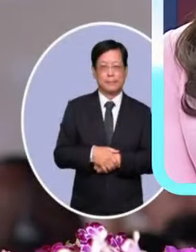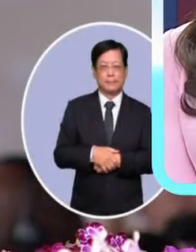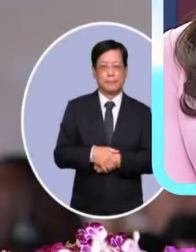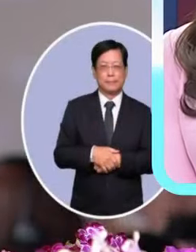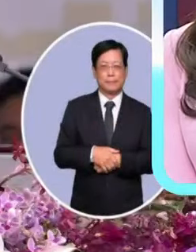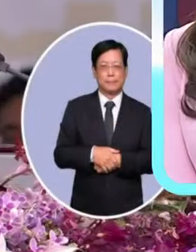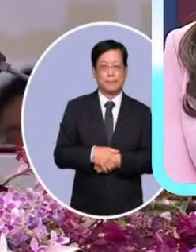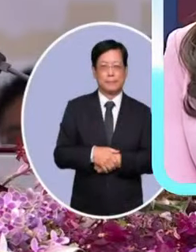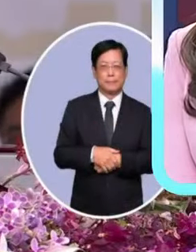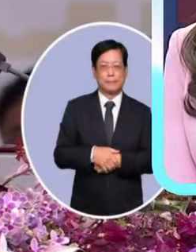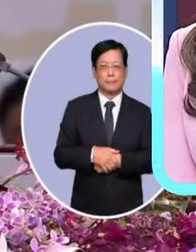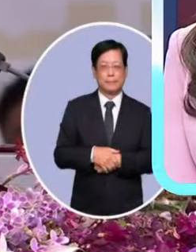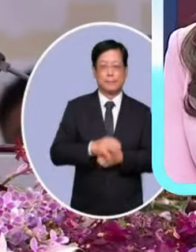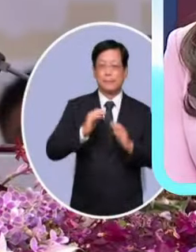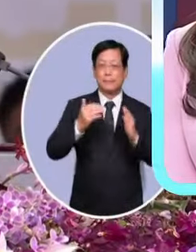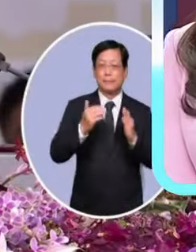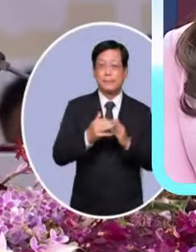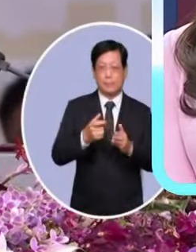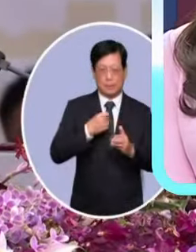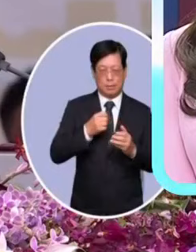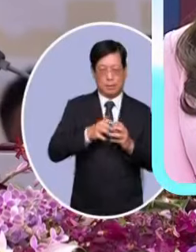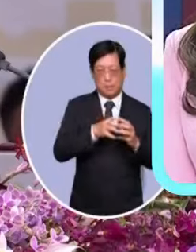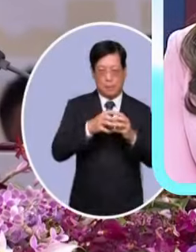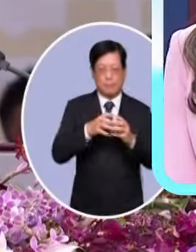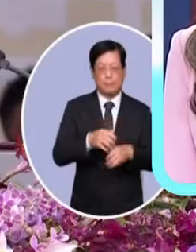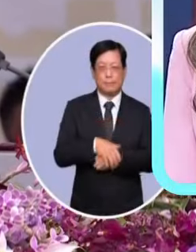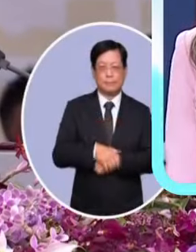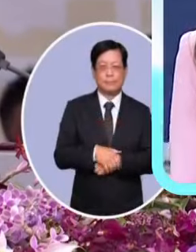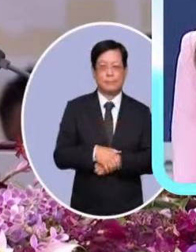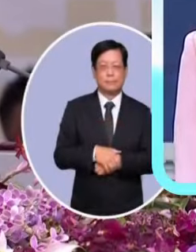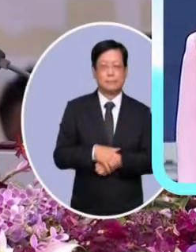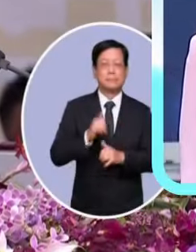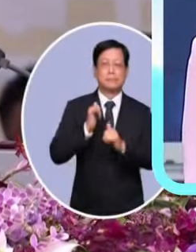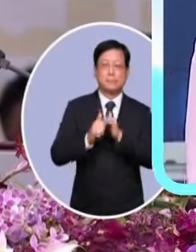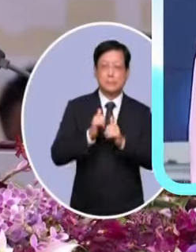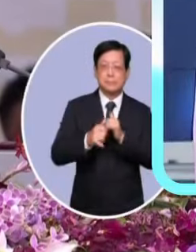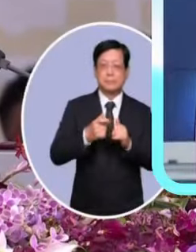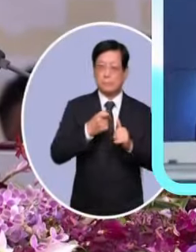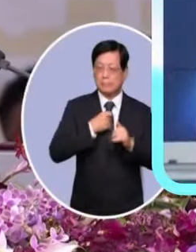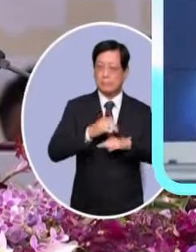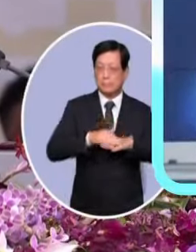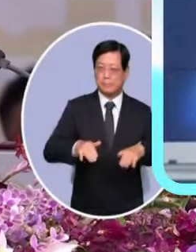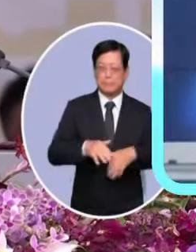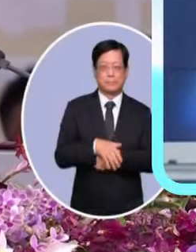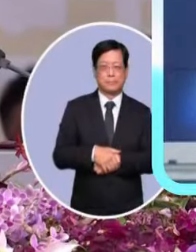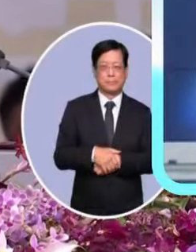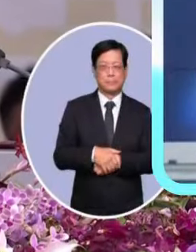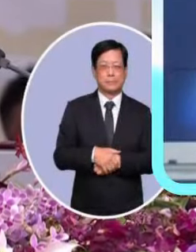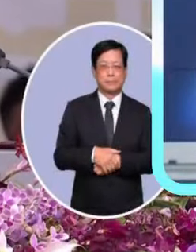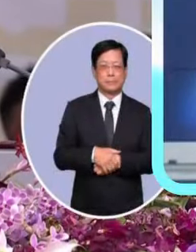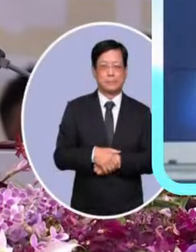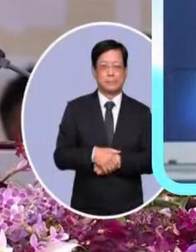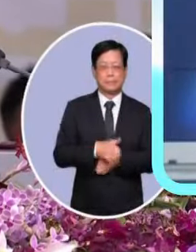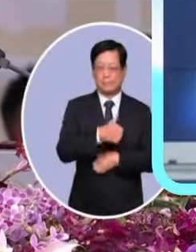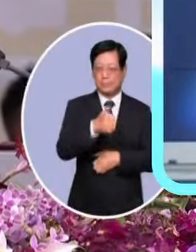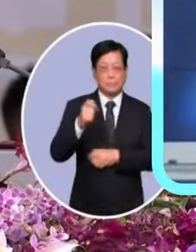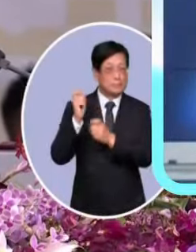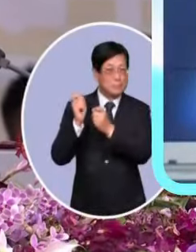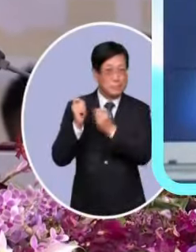嘛。为什么那个傅昆萁没有办法提案？因为这个必须行政院提案